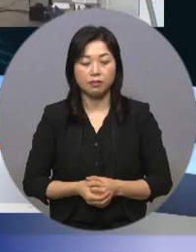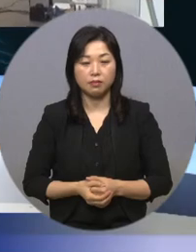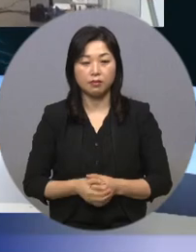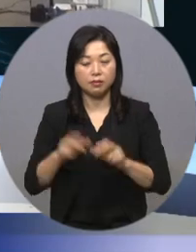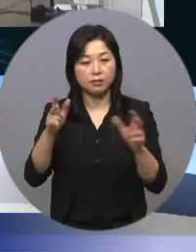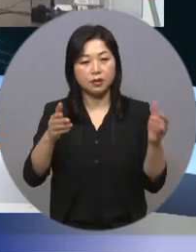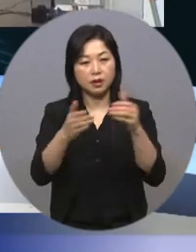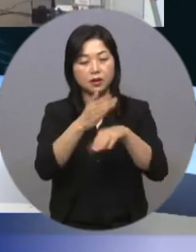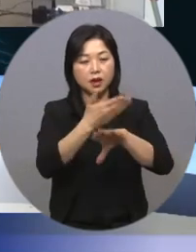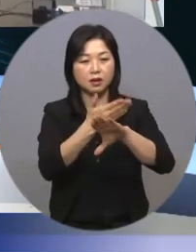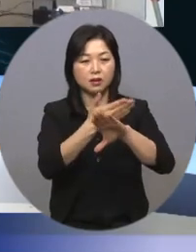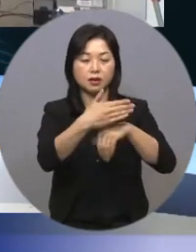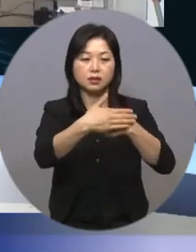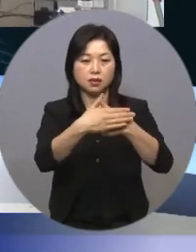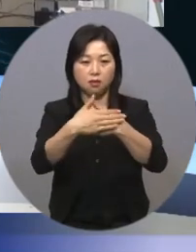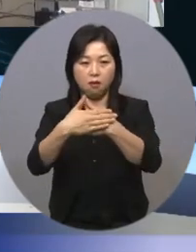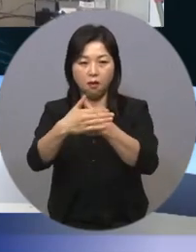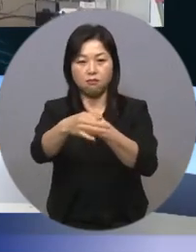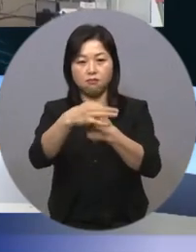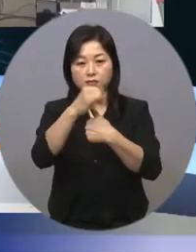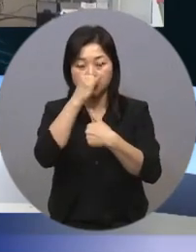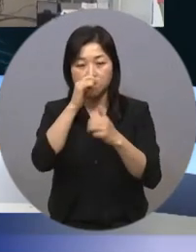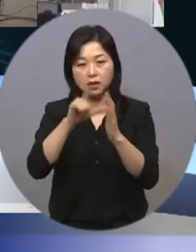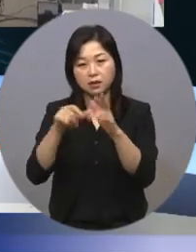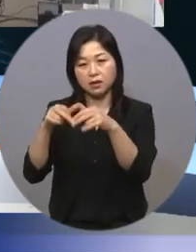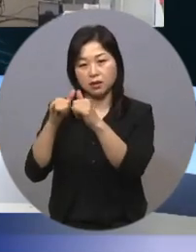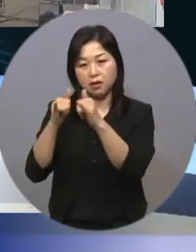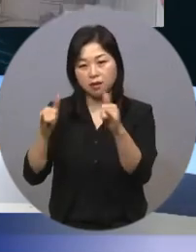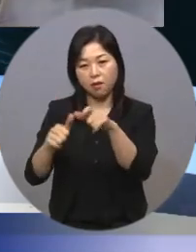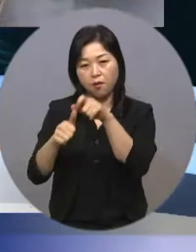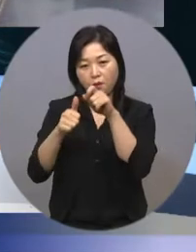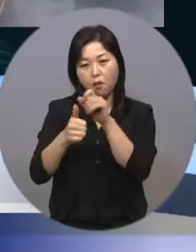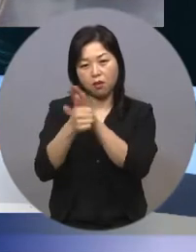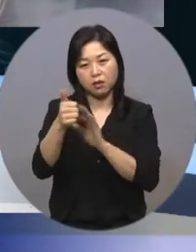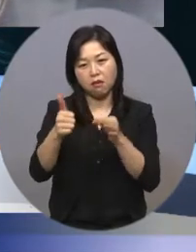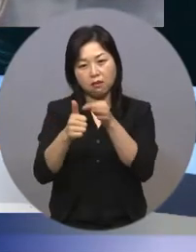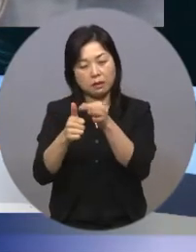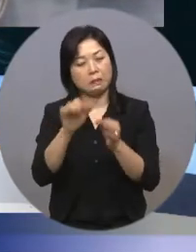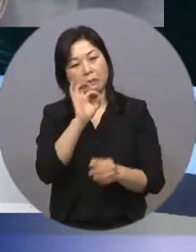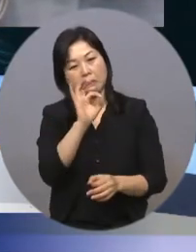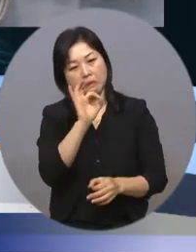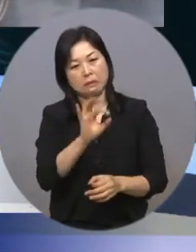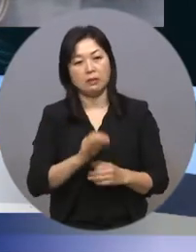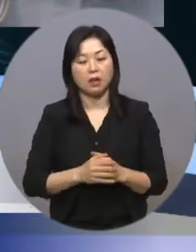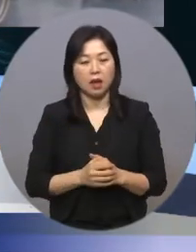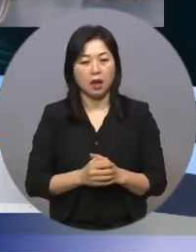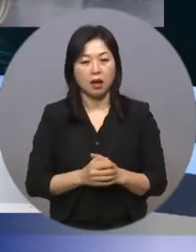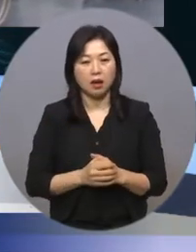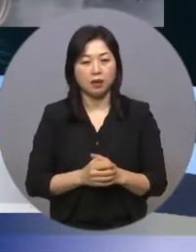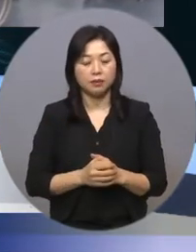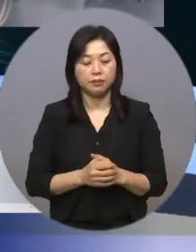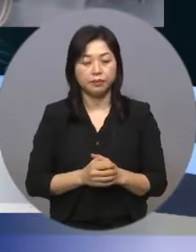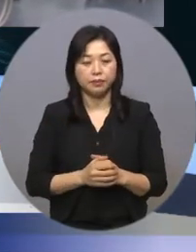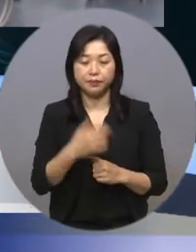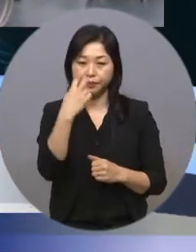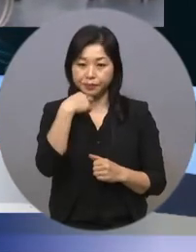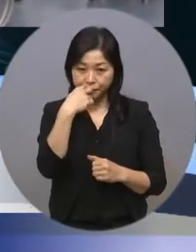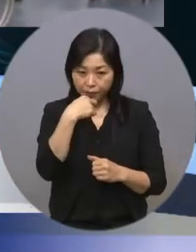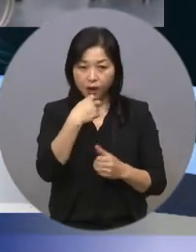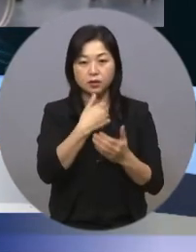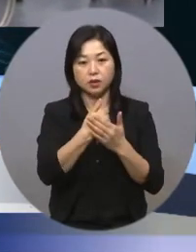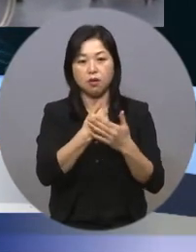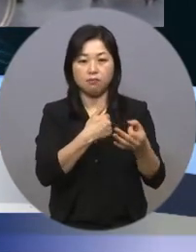그동안 다른 지원금을 받는 경우 장애인 고용 장려금을 받을 수 없었는데요 앞으로는 이러한 경우에도 중복